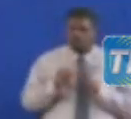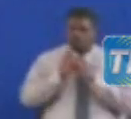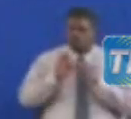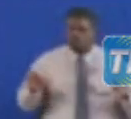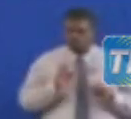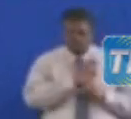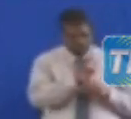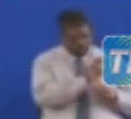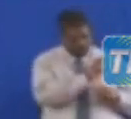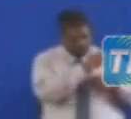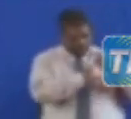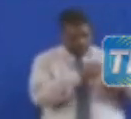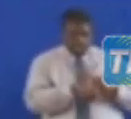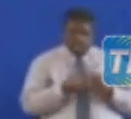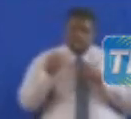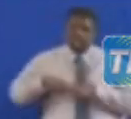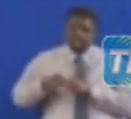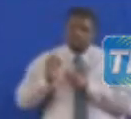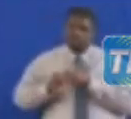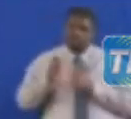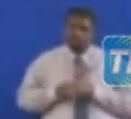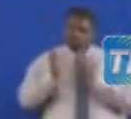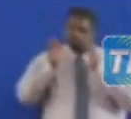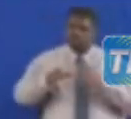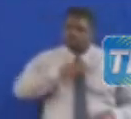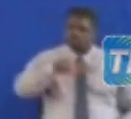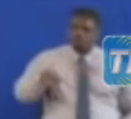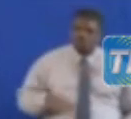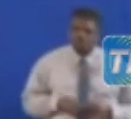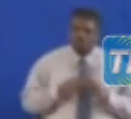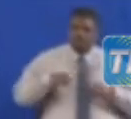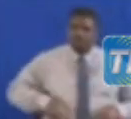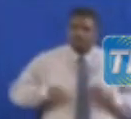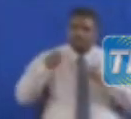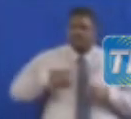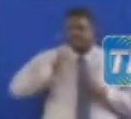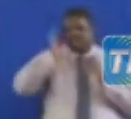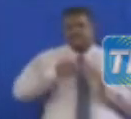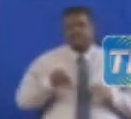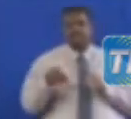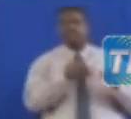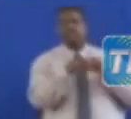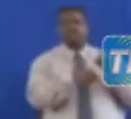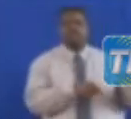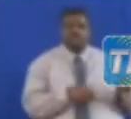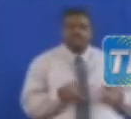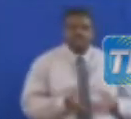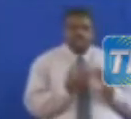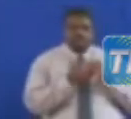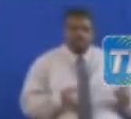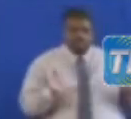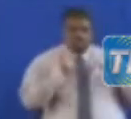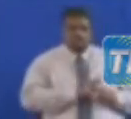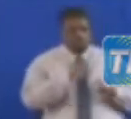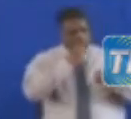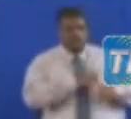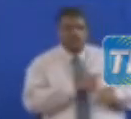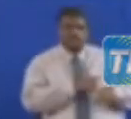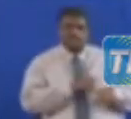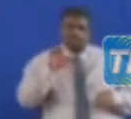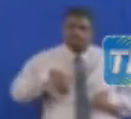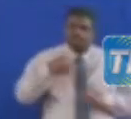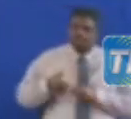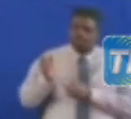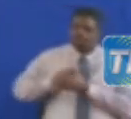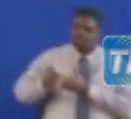vema wasimamie miradi inayotekelezwa na ofisa wakuu wa mikoa na mamlaka serikali za mitaa ili iweze kukamilika kwa wakati baada